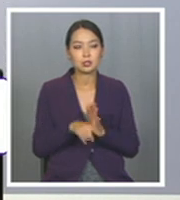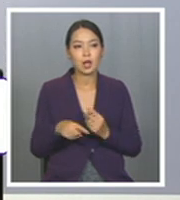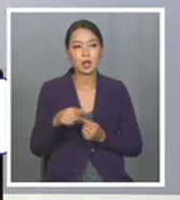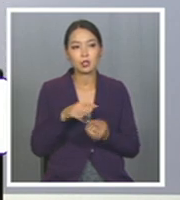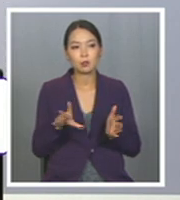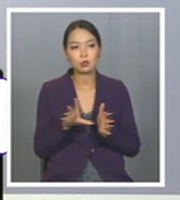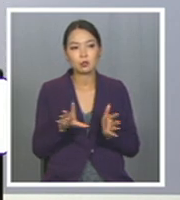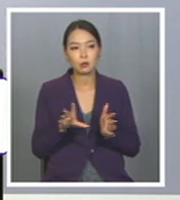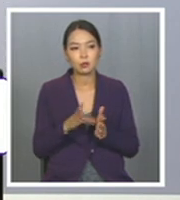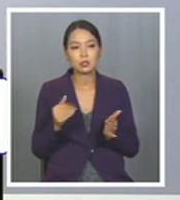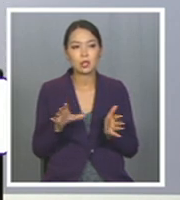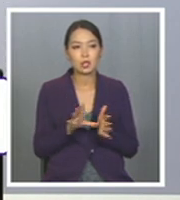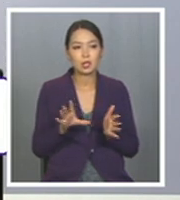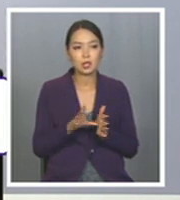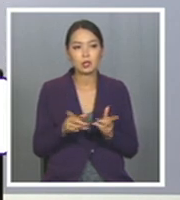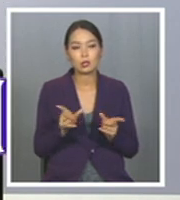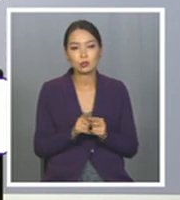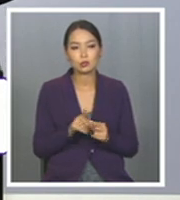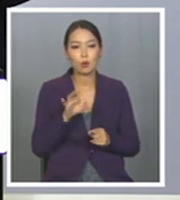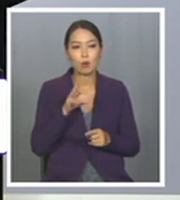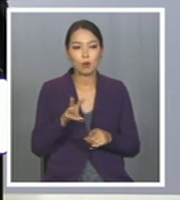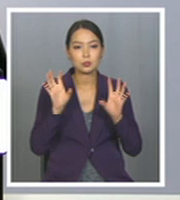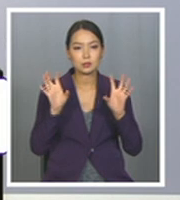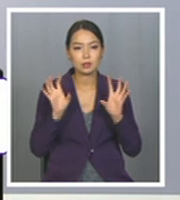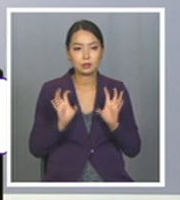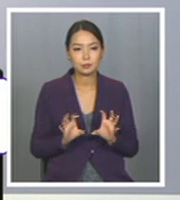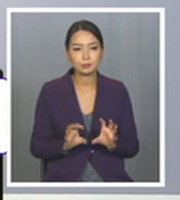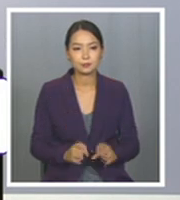тізбектелген электр тізбегі үшін Ом заңы.